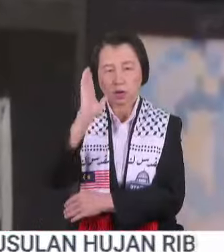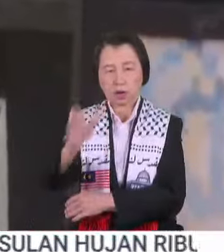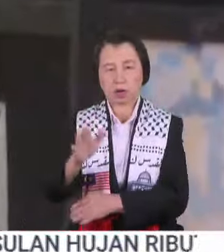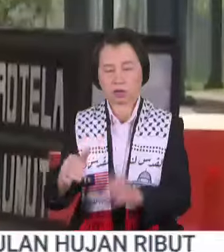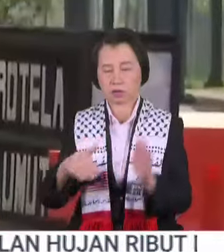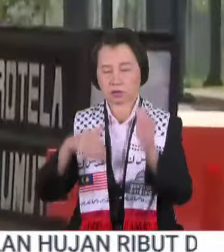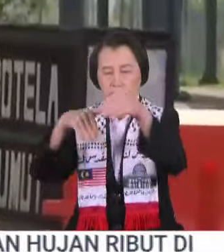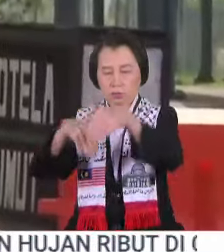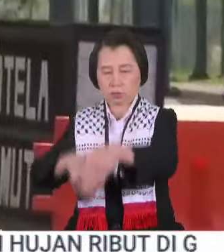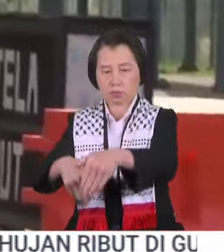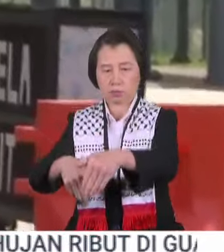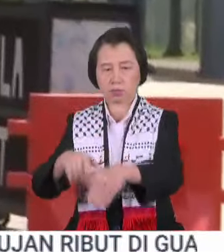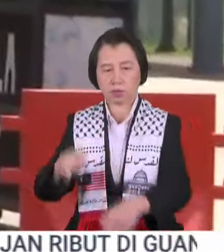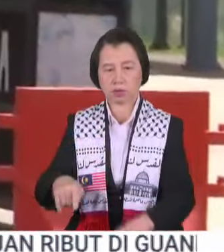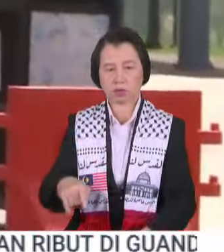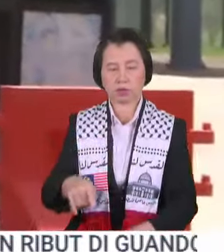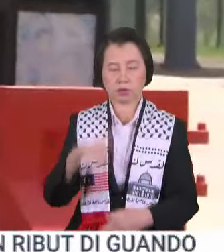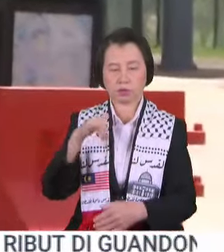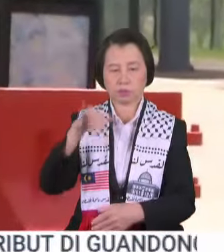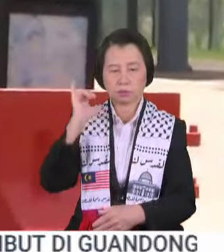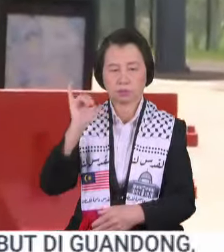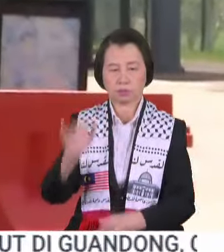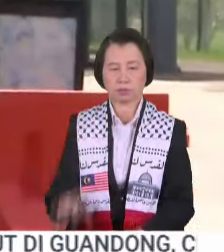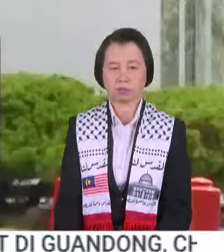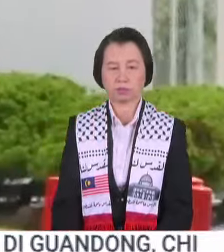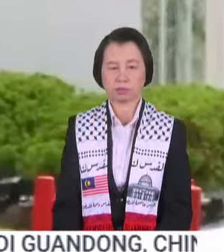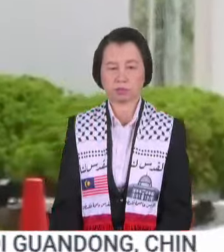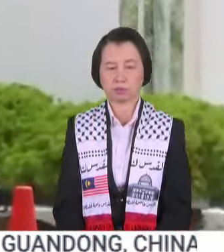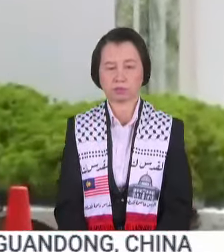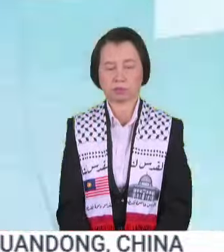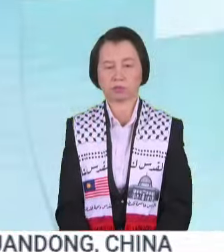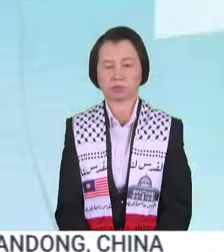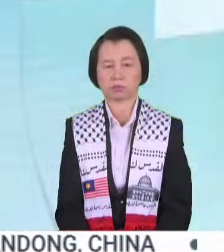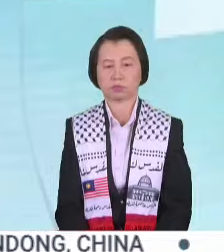akan dikebumikan di Forest Heights, Senawang.